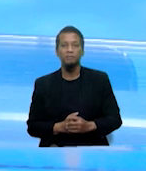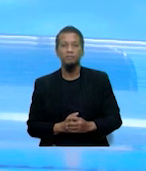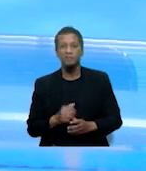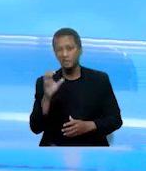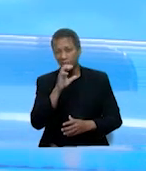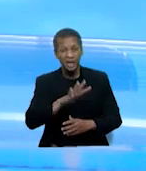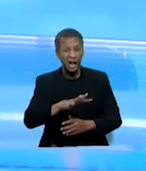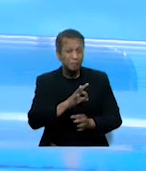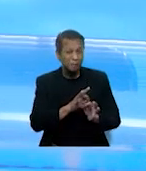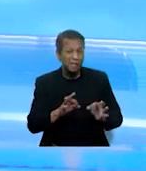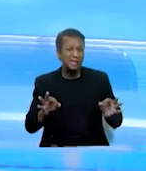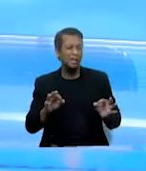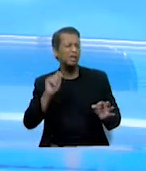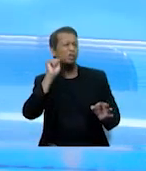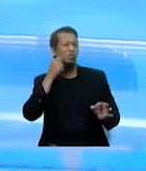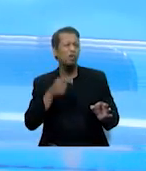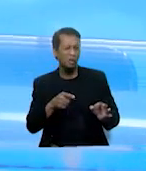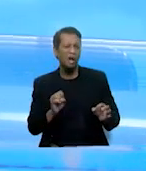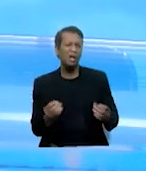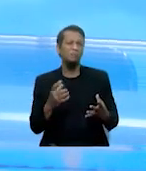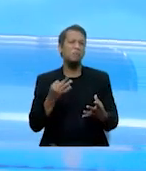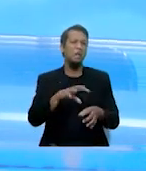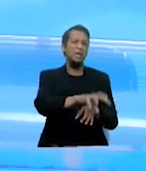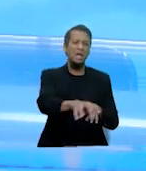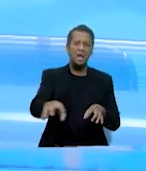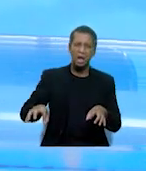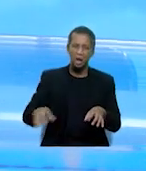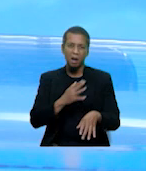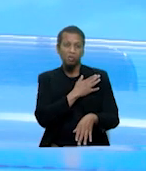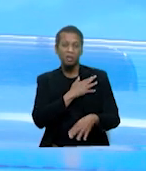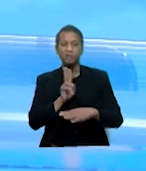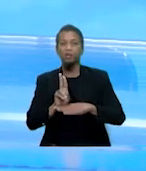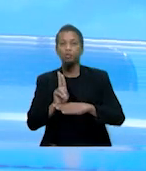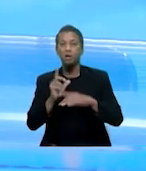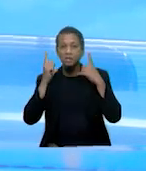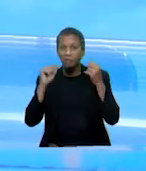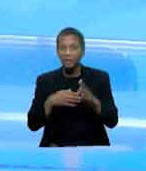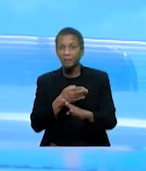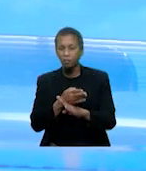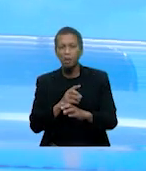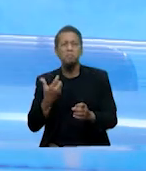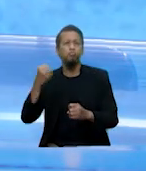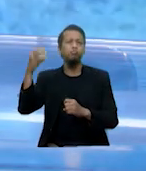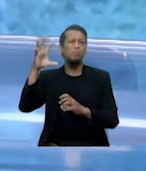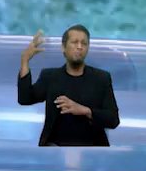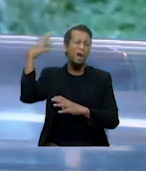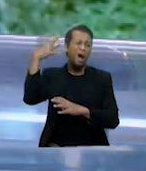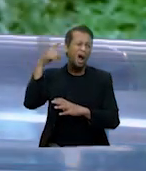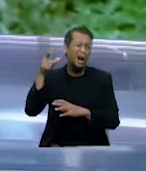Pemirsa, krisis air bersih masih terjadi di sejumlah daerah. Di Kabupaten Pasuruan, Jawa Timur, musim kemarau mengakibatkan krisis air